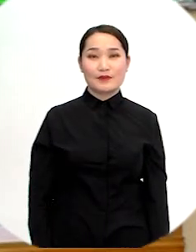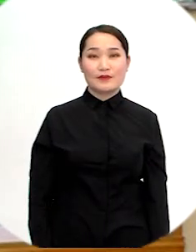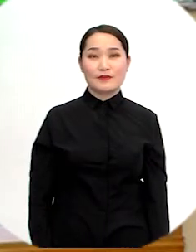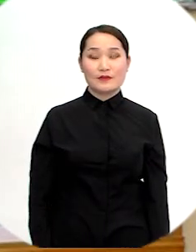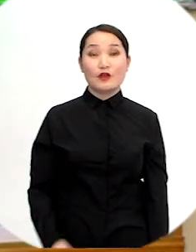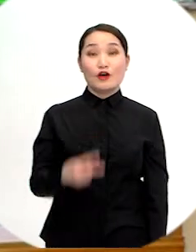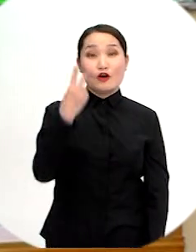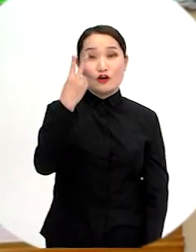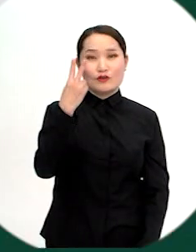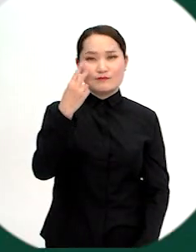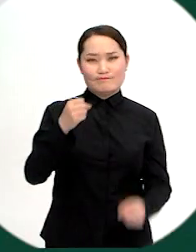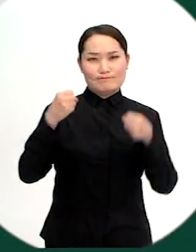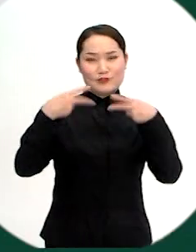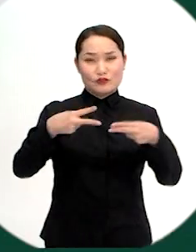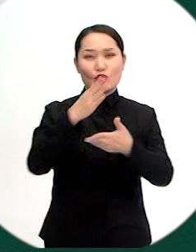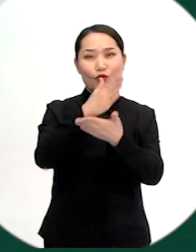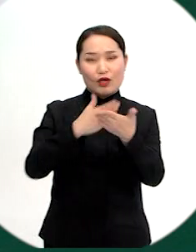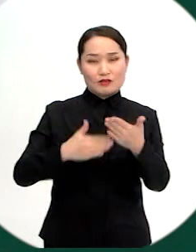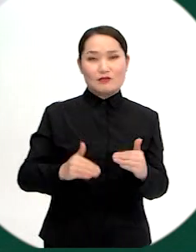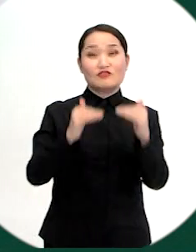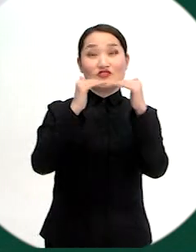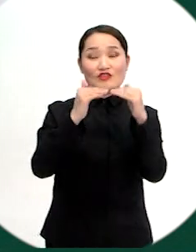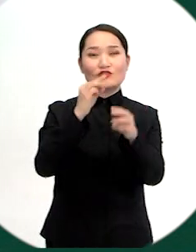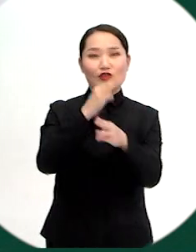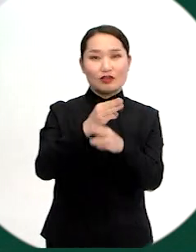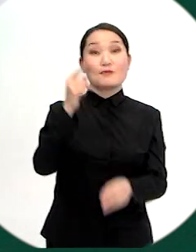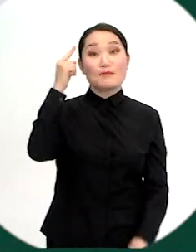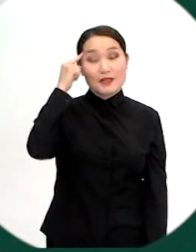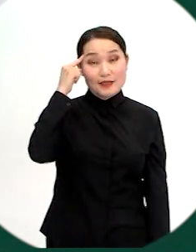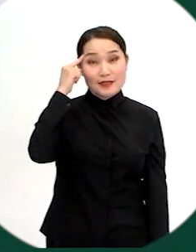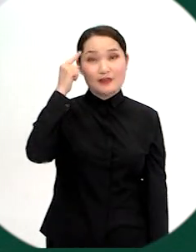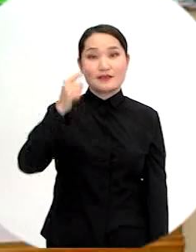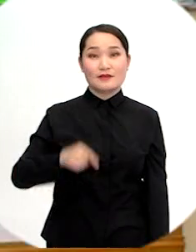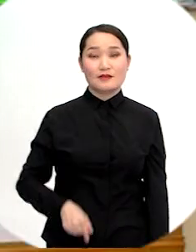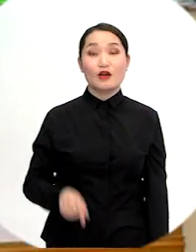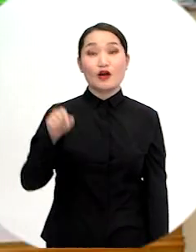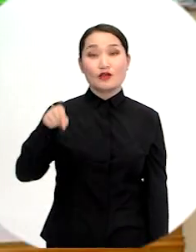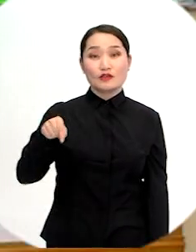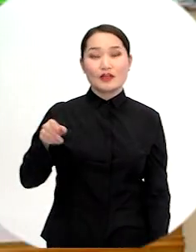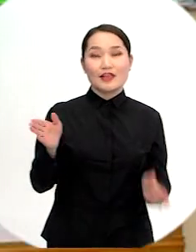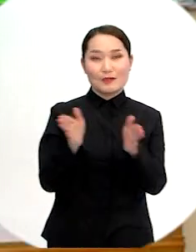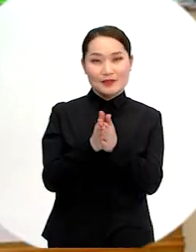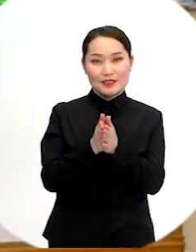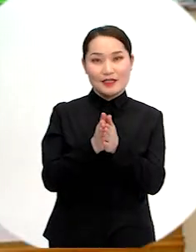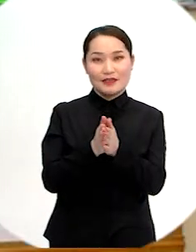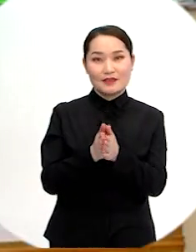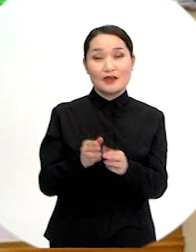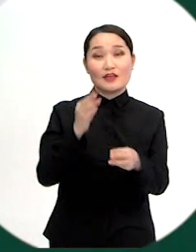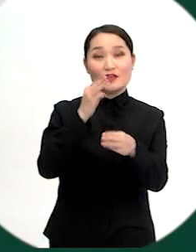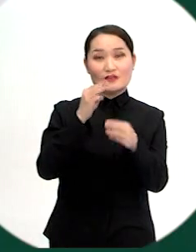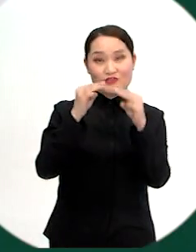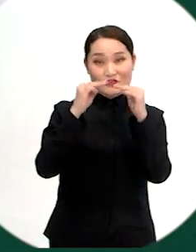2 тэнцүү хуваагд тоог тэгш тоо гэдгийг мэдэж авлаа. Одоо тэгвэл бүгдээрээ тэгш